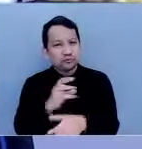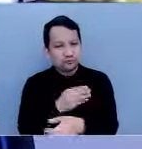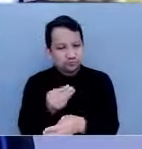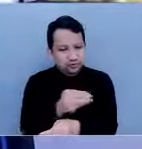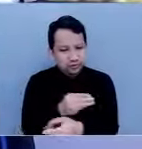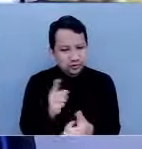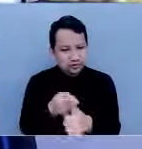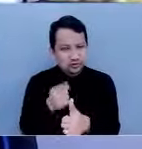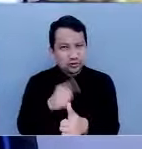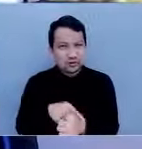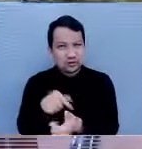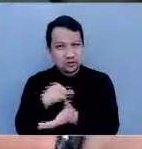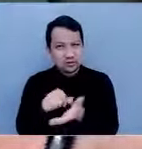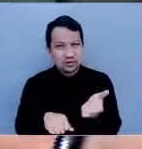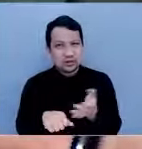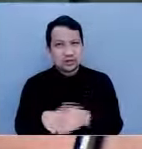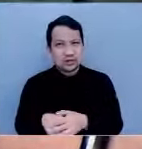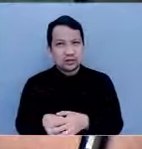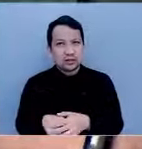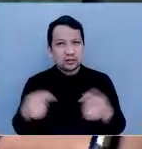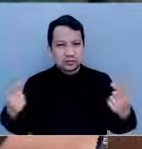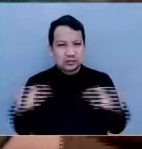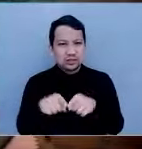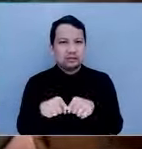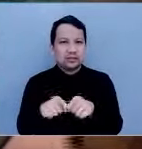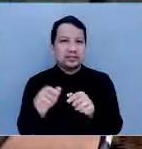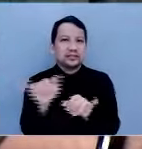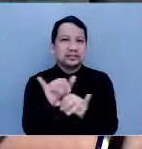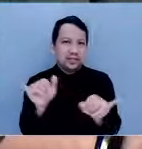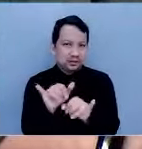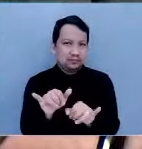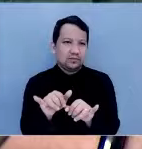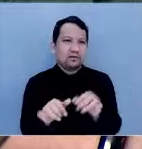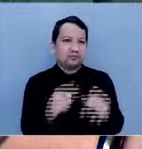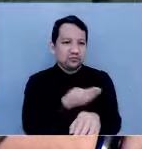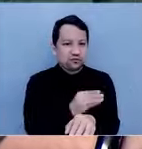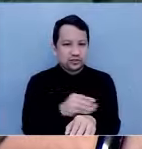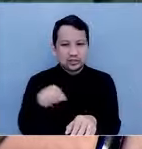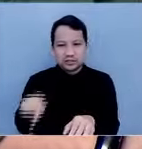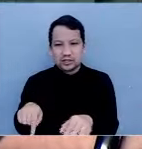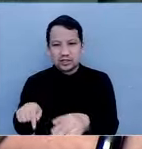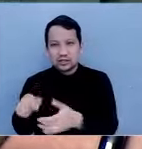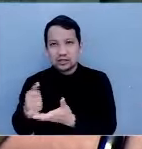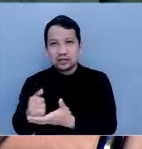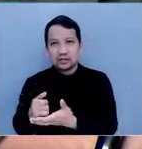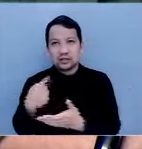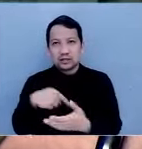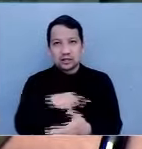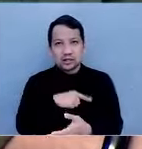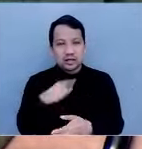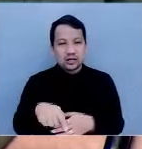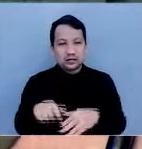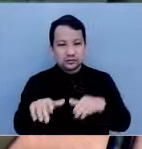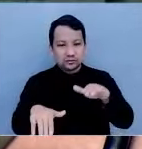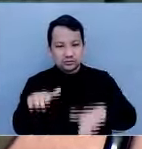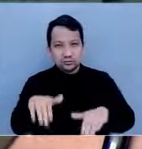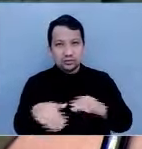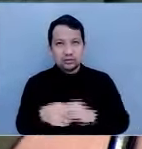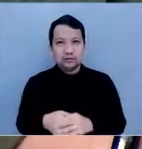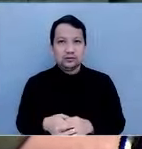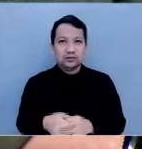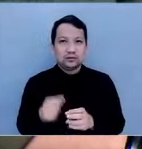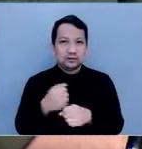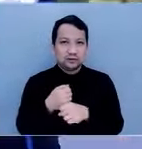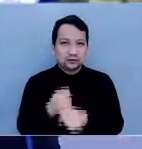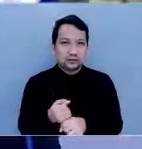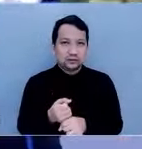itong sand art mo? Bali, sabay po. Sabay. Kung ano po yung beat ng music, yun din yung beat ng pwede mo ba kaming gawa ng